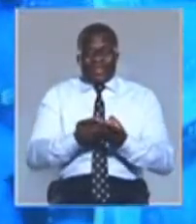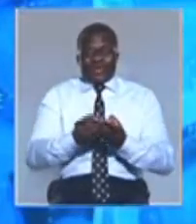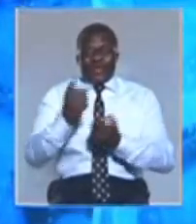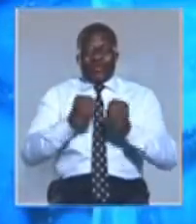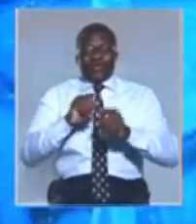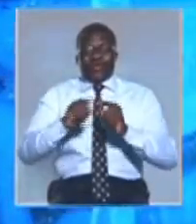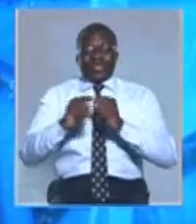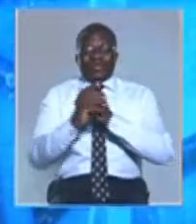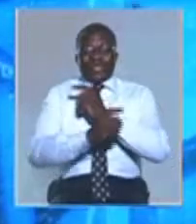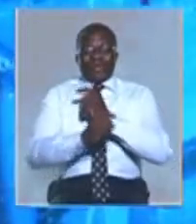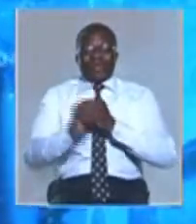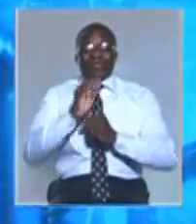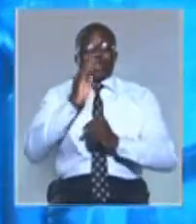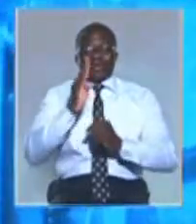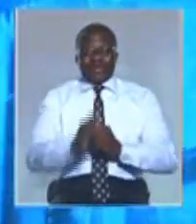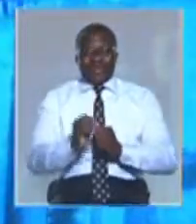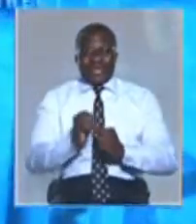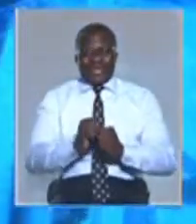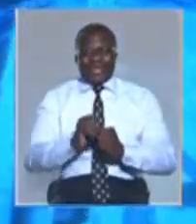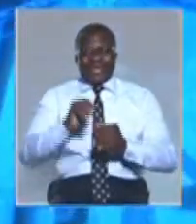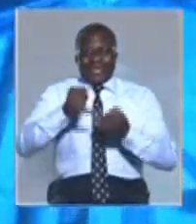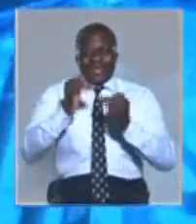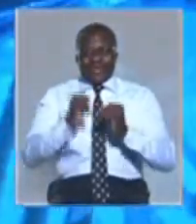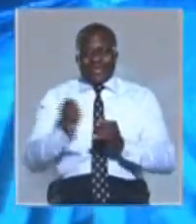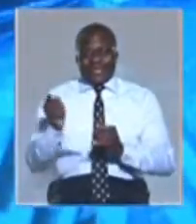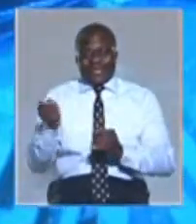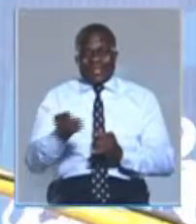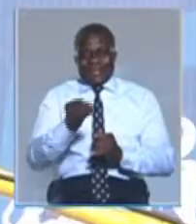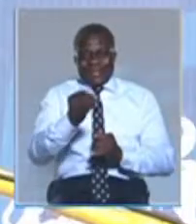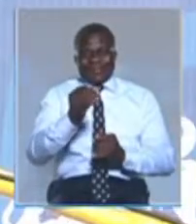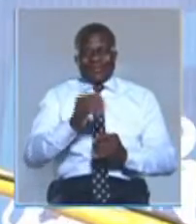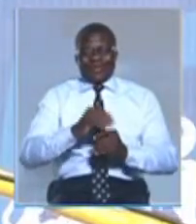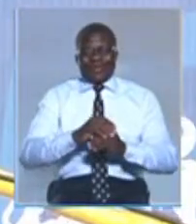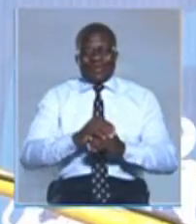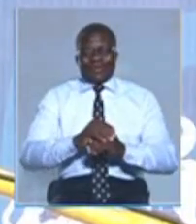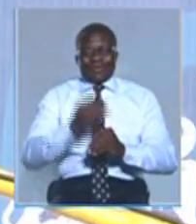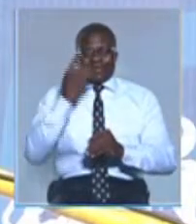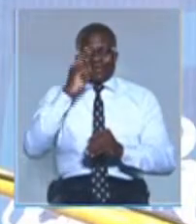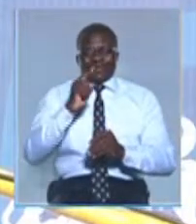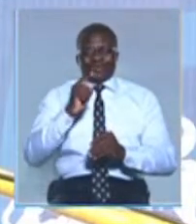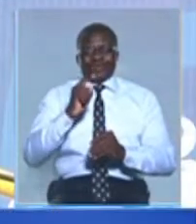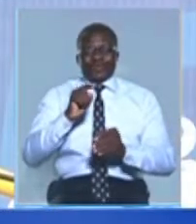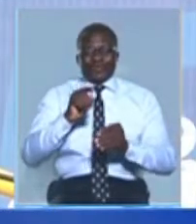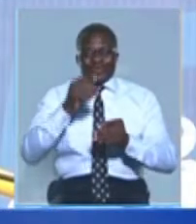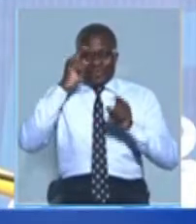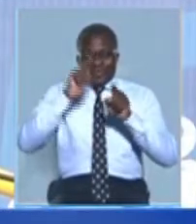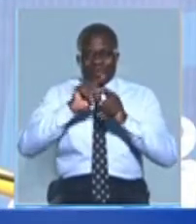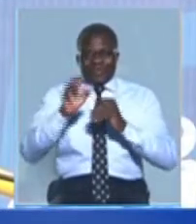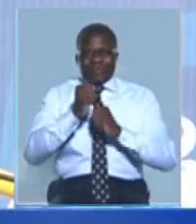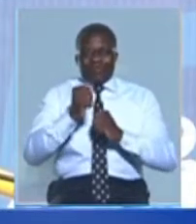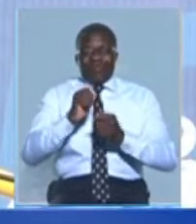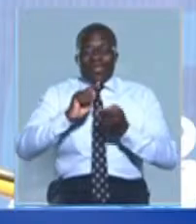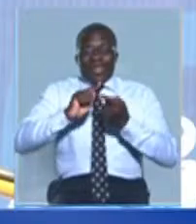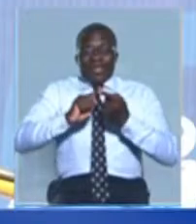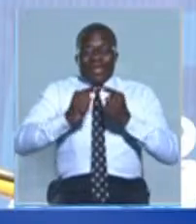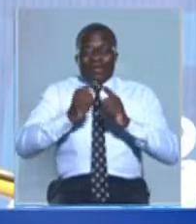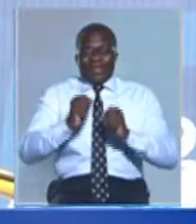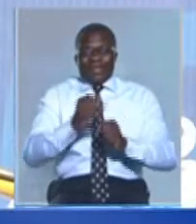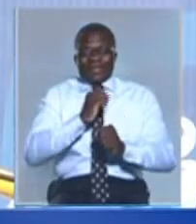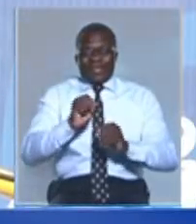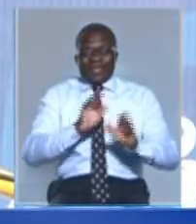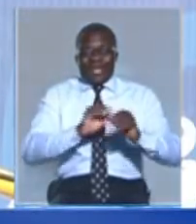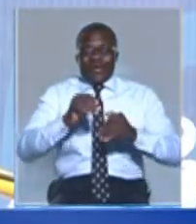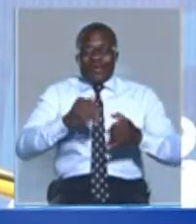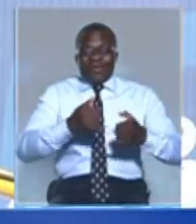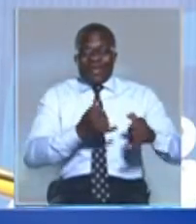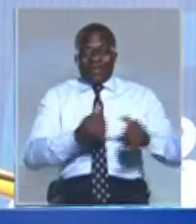les départements du Bénin. Michel Egbe, Dorcas Tito Tchaledji. Pour la fraternité, l'amitié et le fair